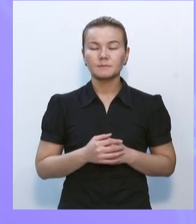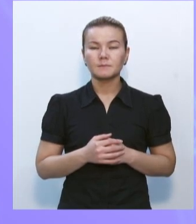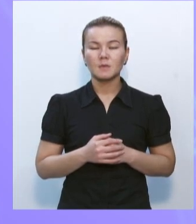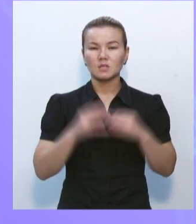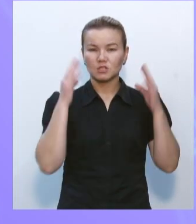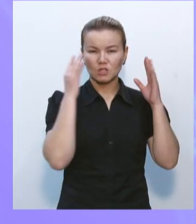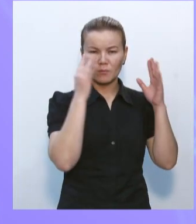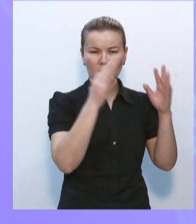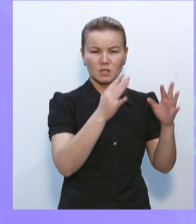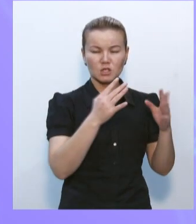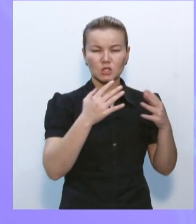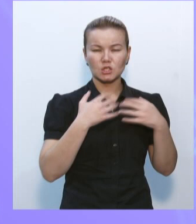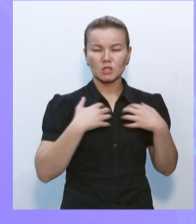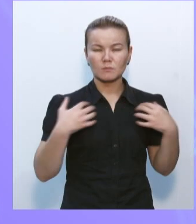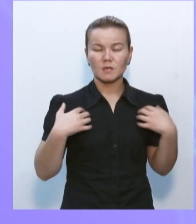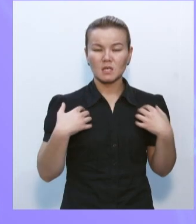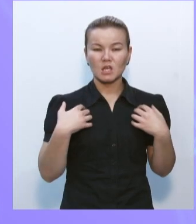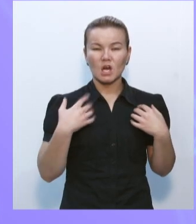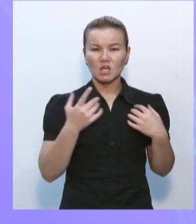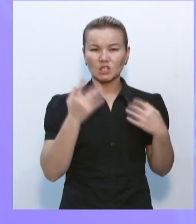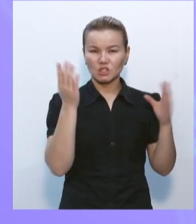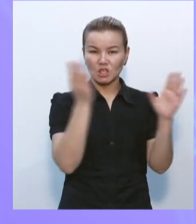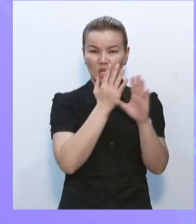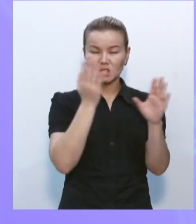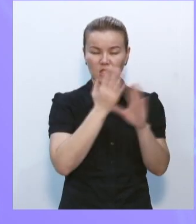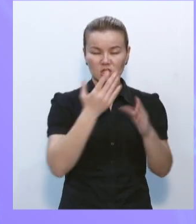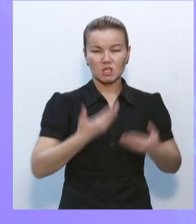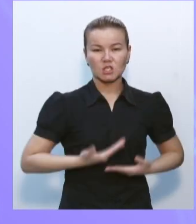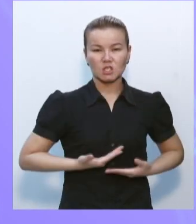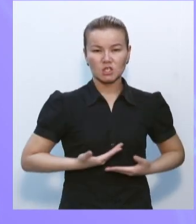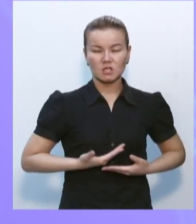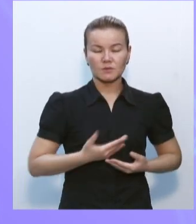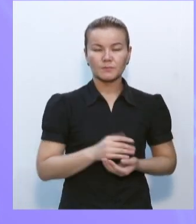Жапайы жаныбарлар жаратылышта жашайт.